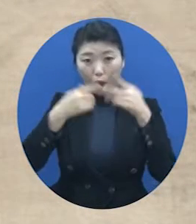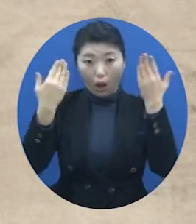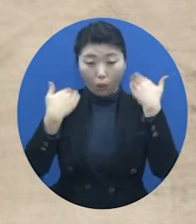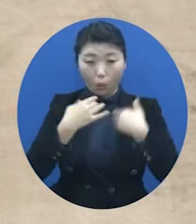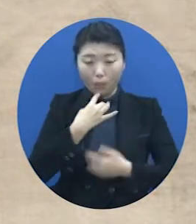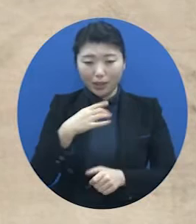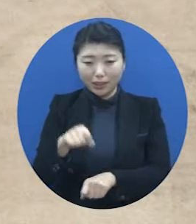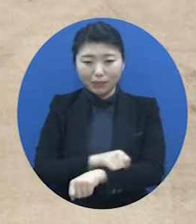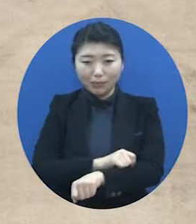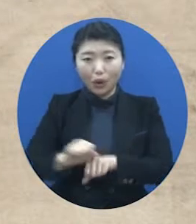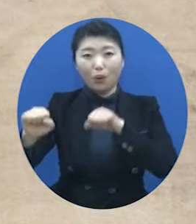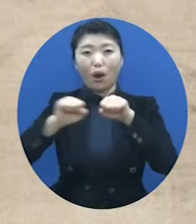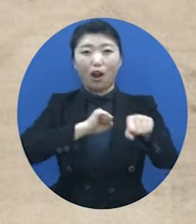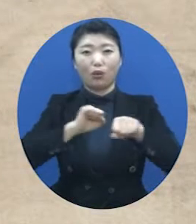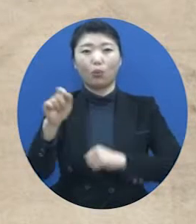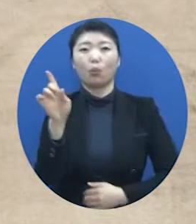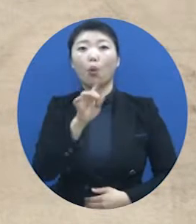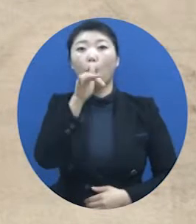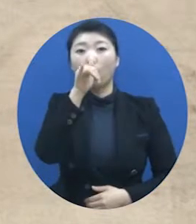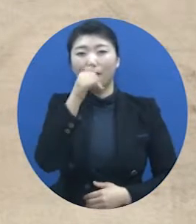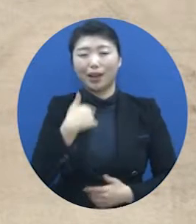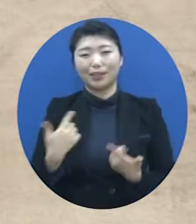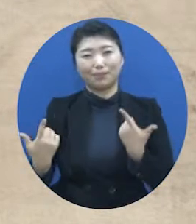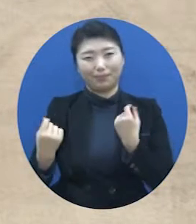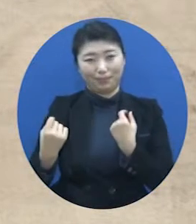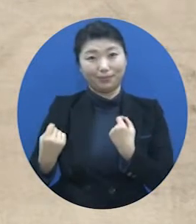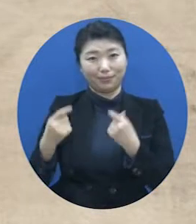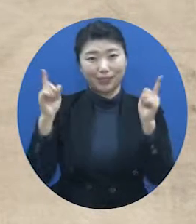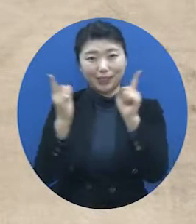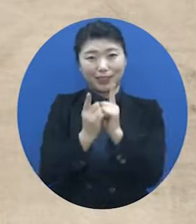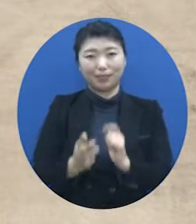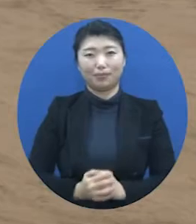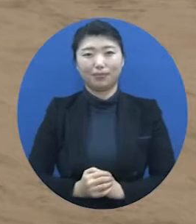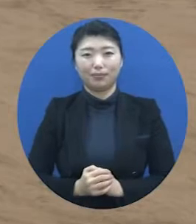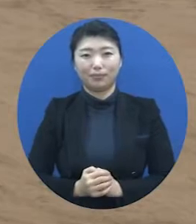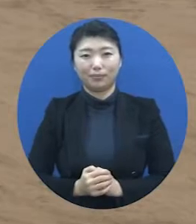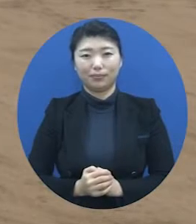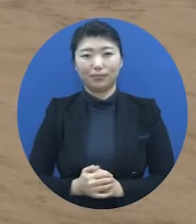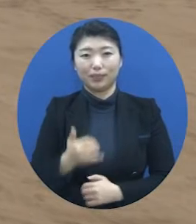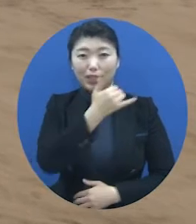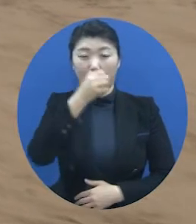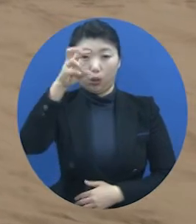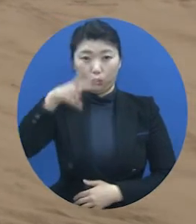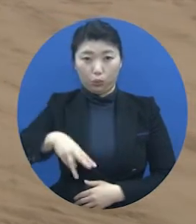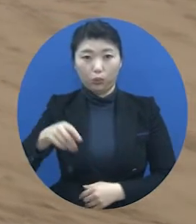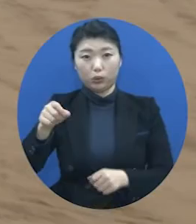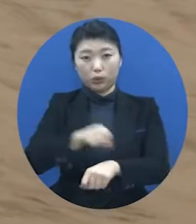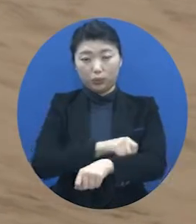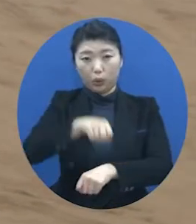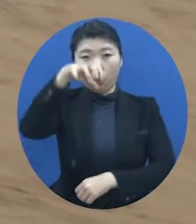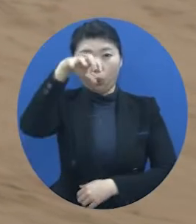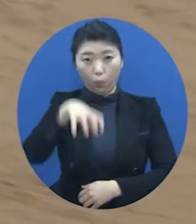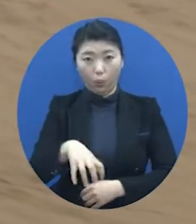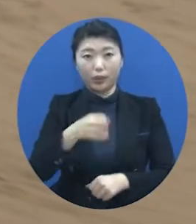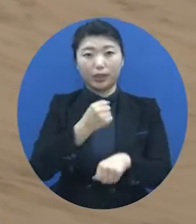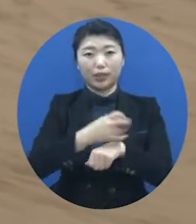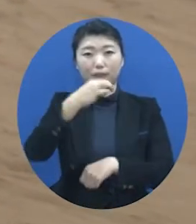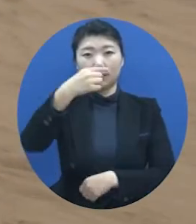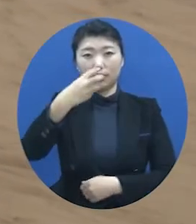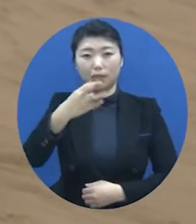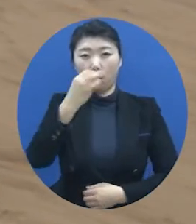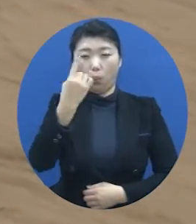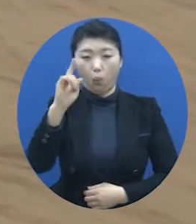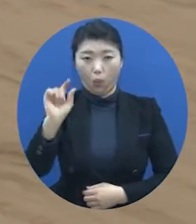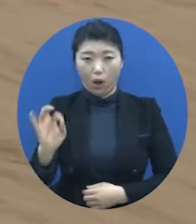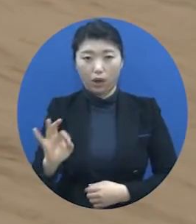의랑초등학교만의 특별한 교육활동에는 어떤 것들이 있을지 저와 함께 만나보시죠. 세종특별자치시 장군면에 위치한